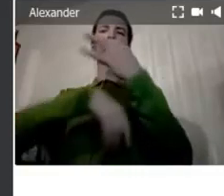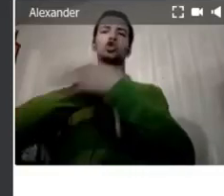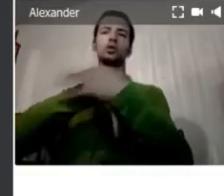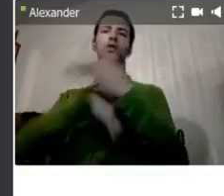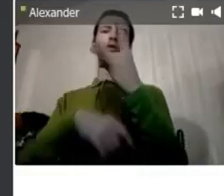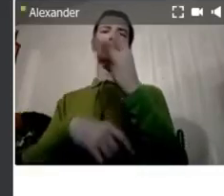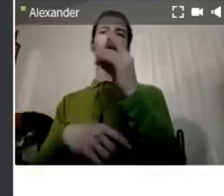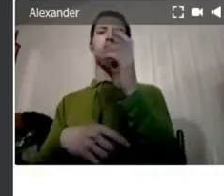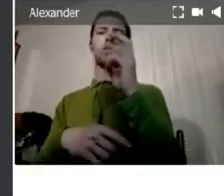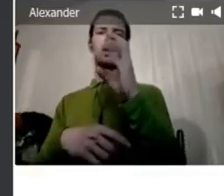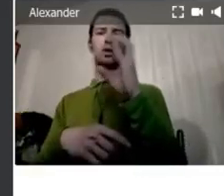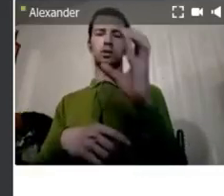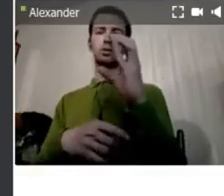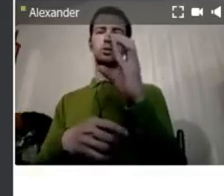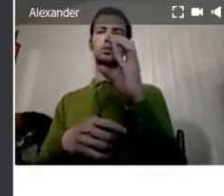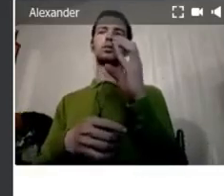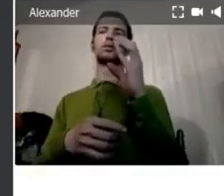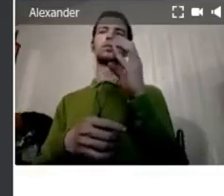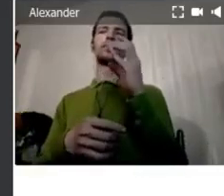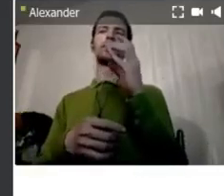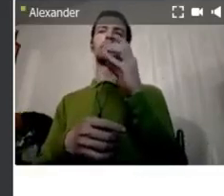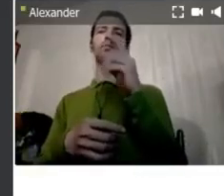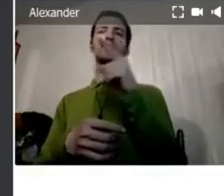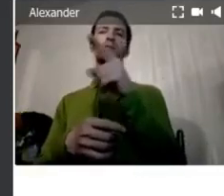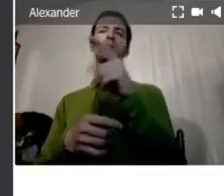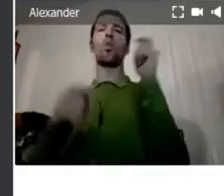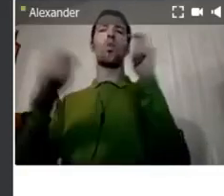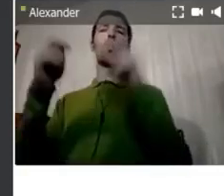30 лидеров наших получили свои Rolex,